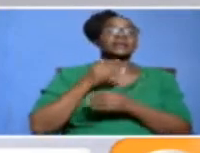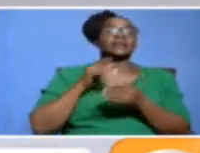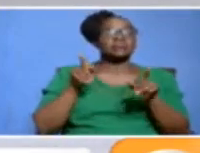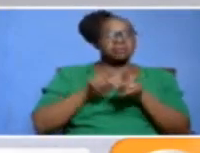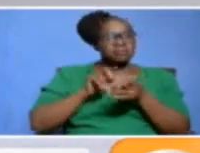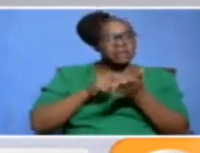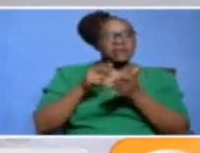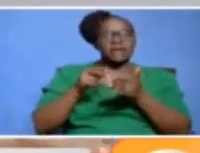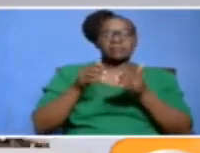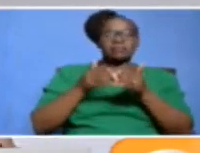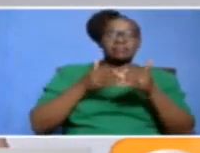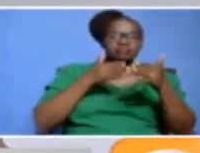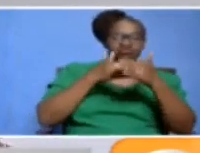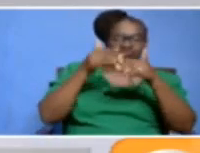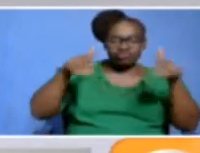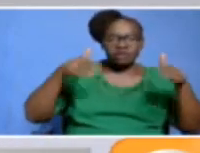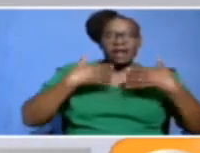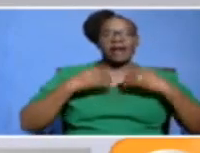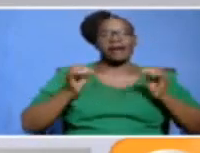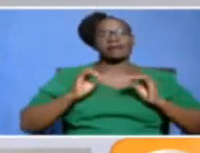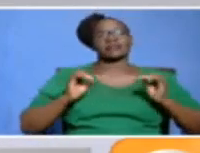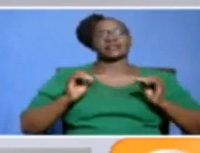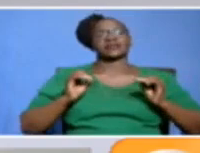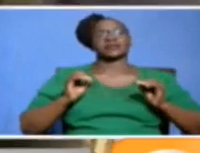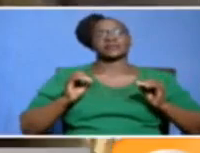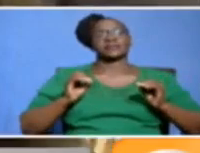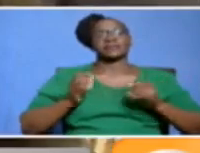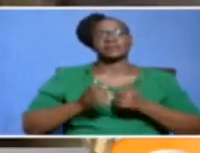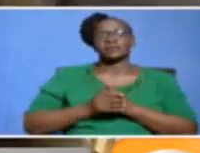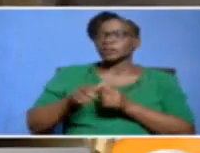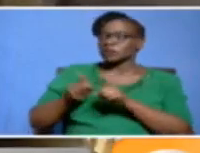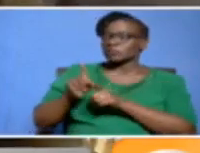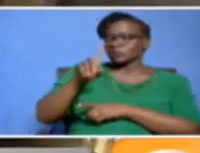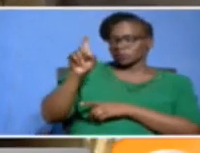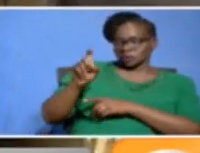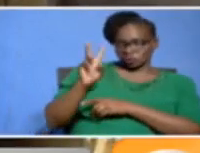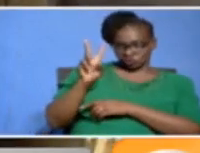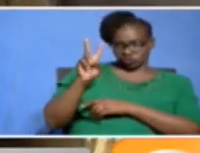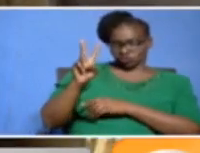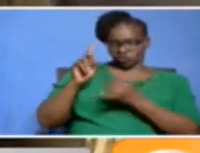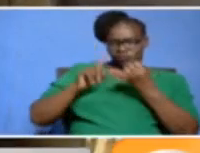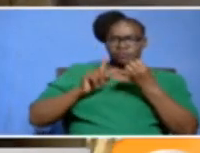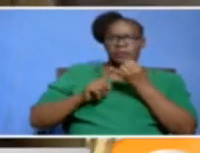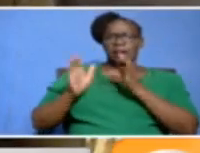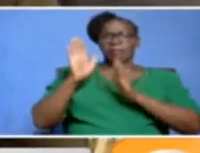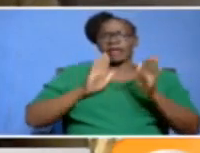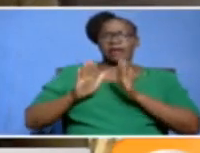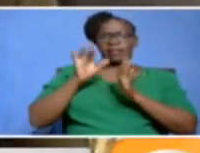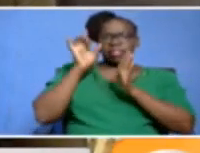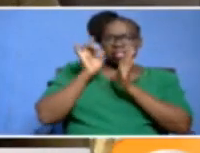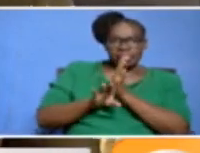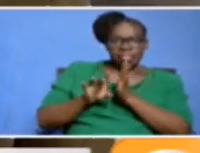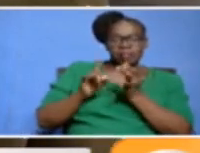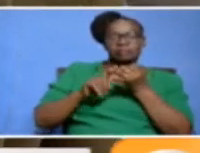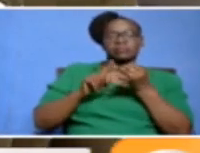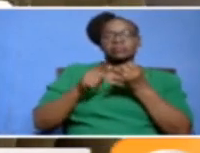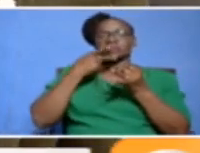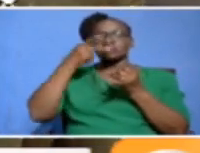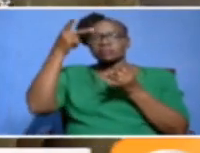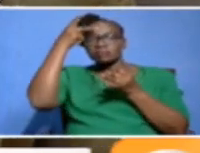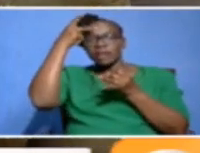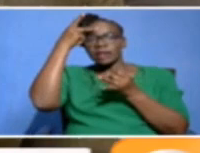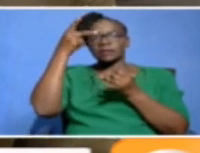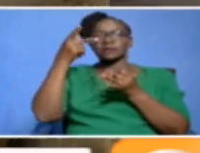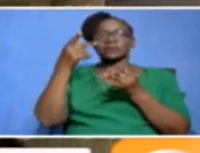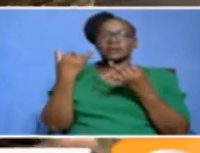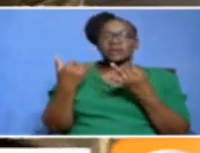mipaka. Sasa ndio pale unamwekesha utovu wa maadili. Kuna masuala mawili. Utovu wa maadili mema ama ni ule usasa tunaokumbatia? Maana kuna watu wanasema kwamba